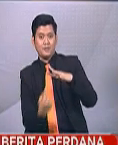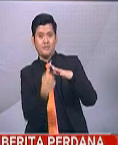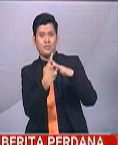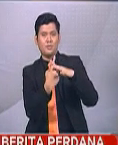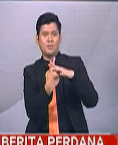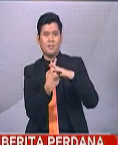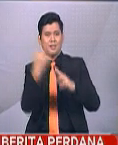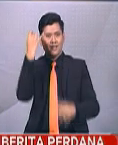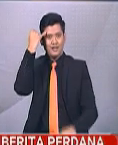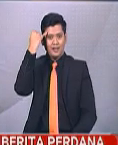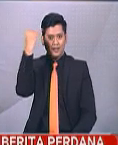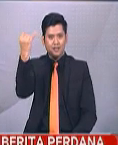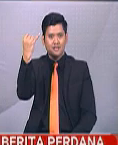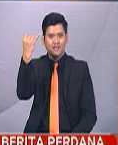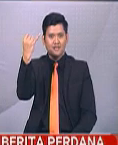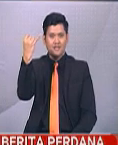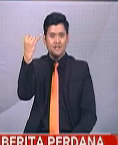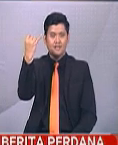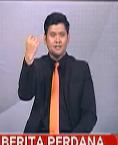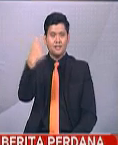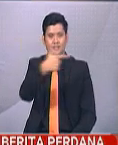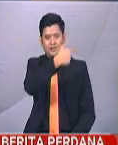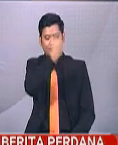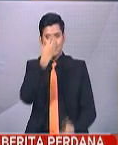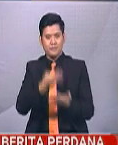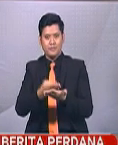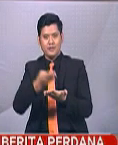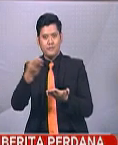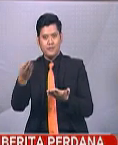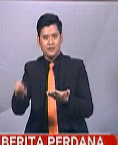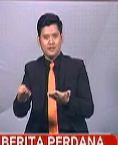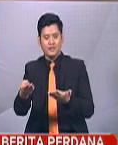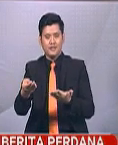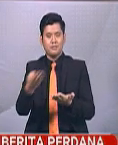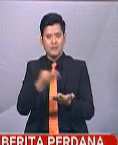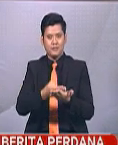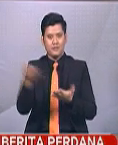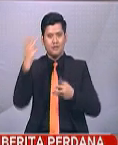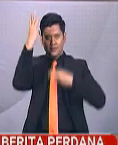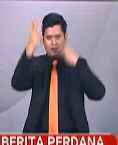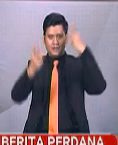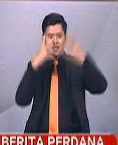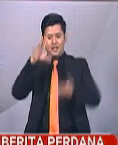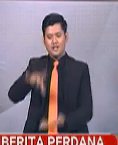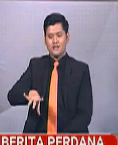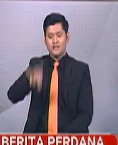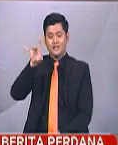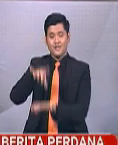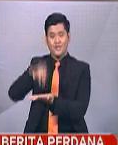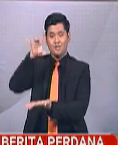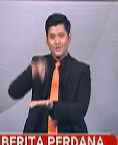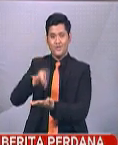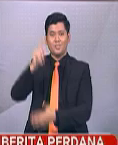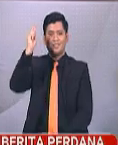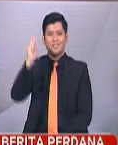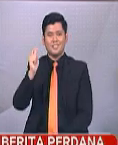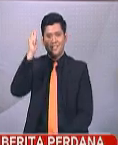tercetusnya insiden pembelian panik tisu tandas.